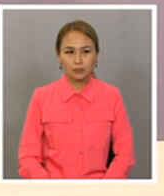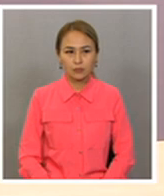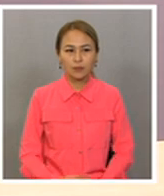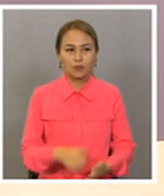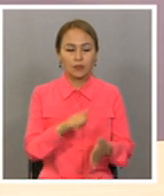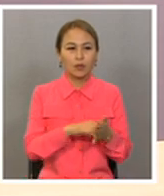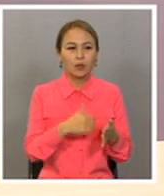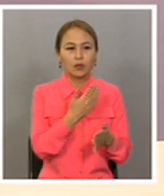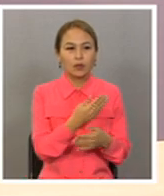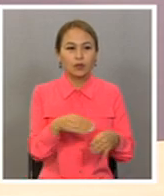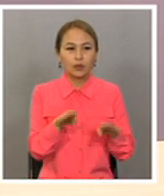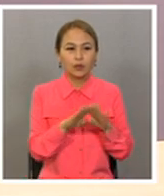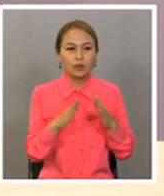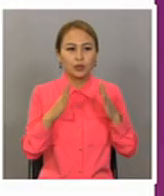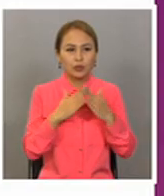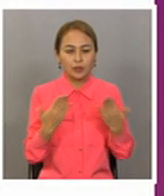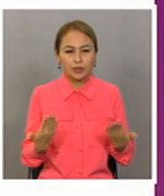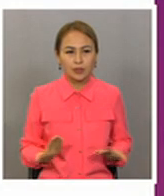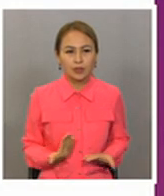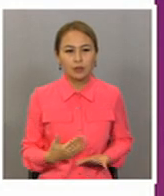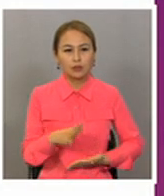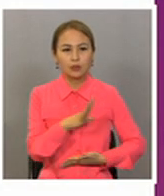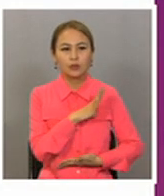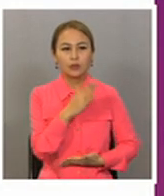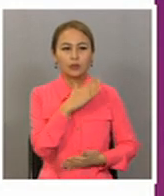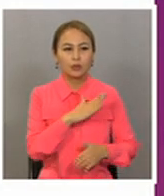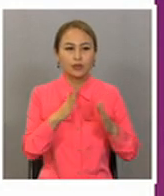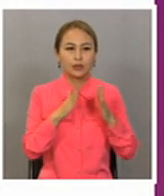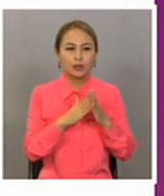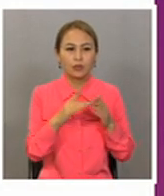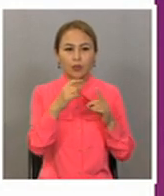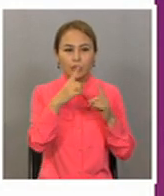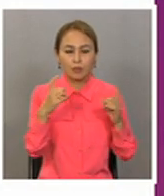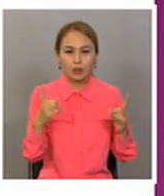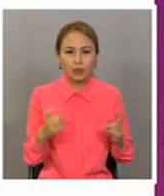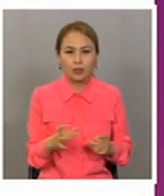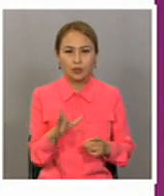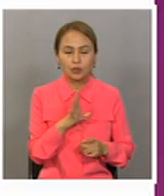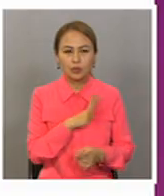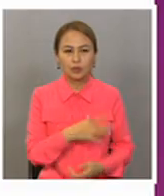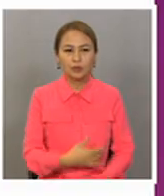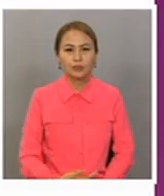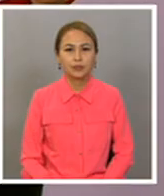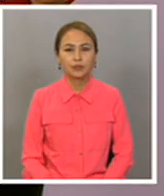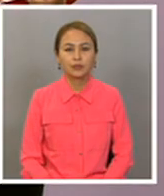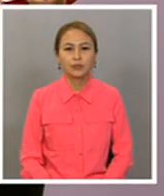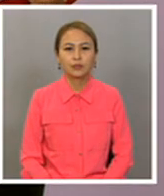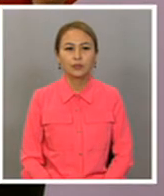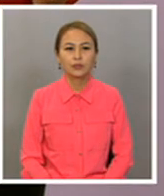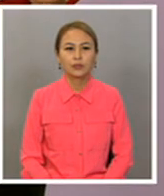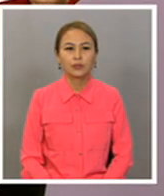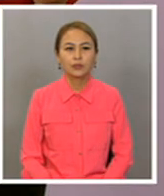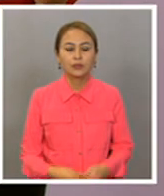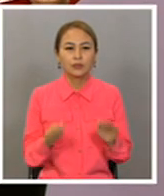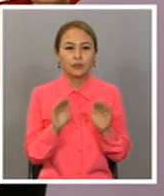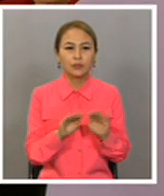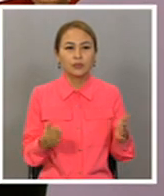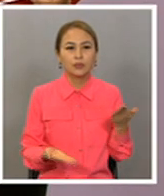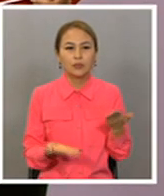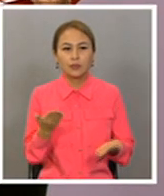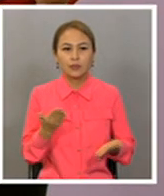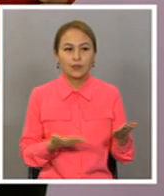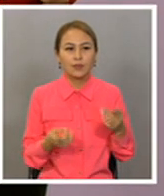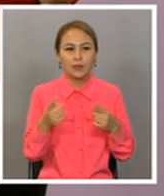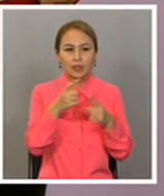Себебі ол сонда үйде тұрғысы келді. Сол үйді кестелеп, орамалға түсірді. Балалар, ендеше кестеле